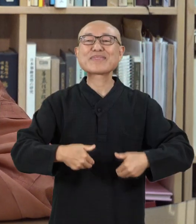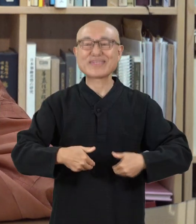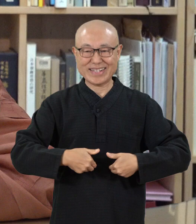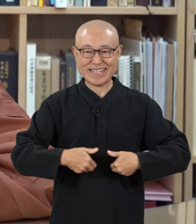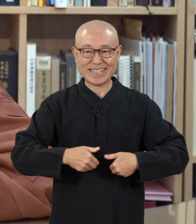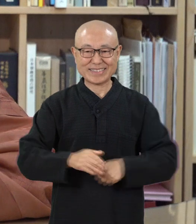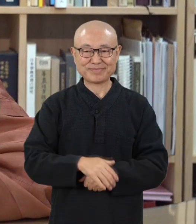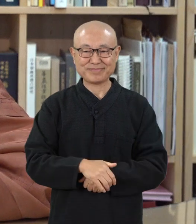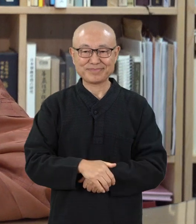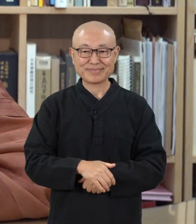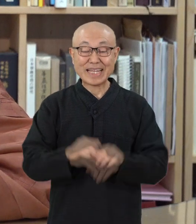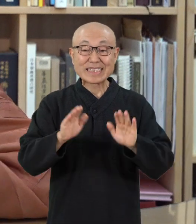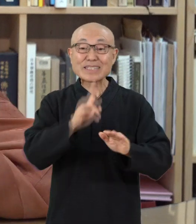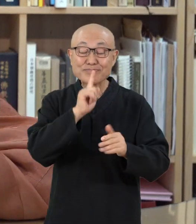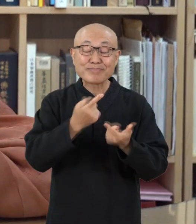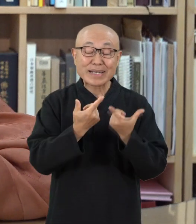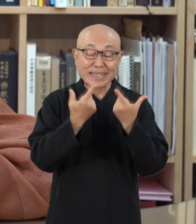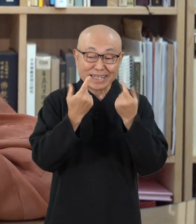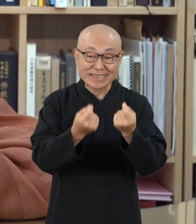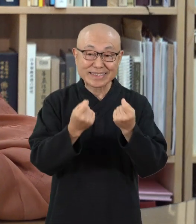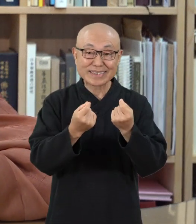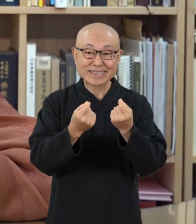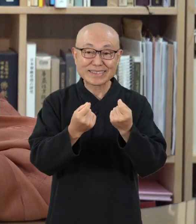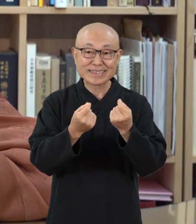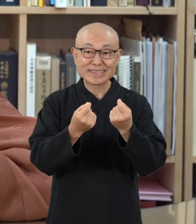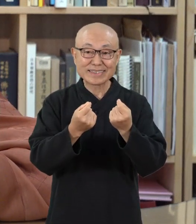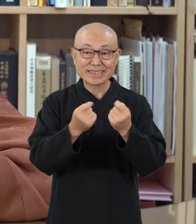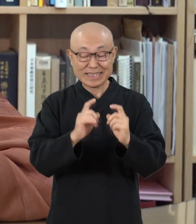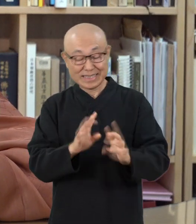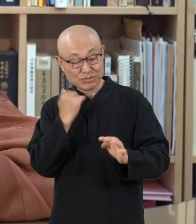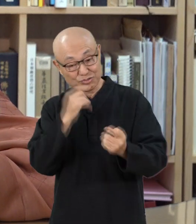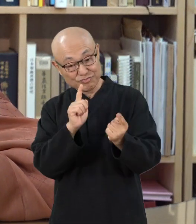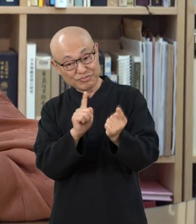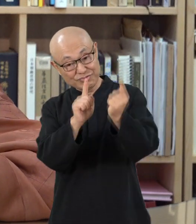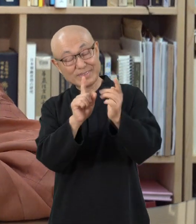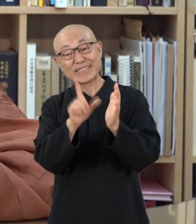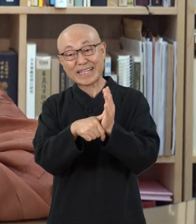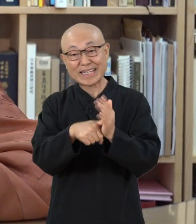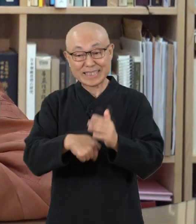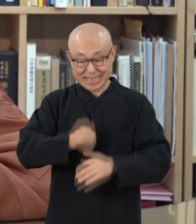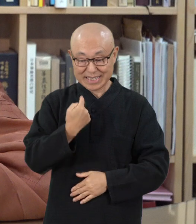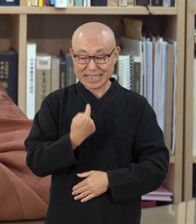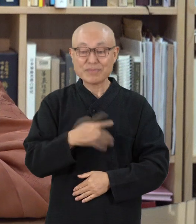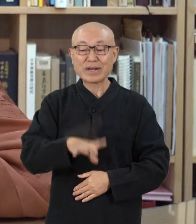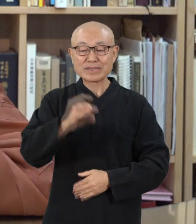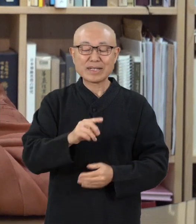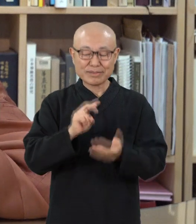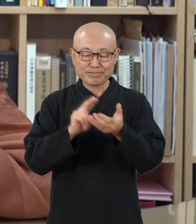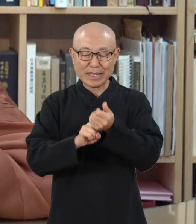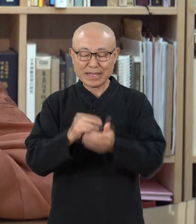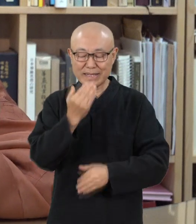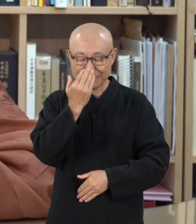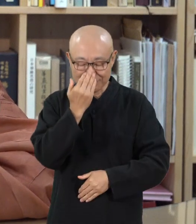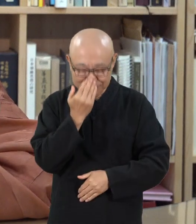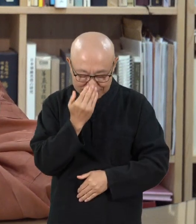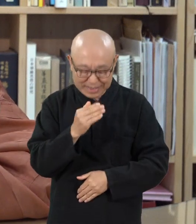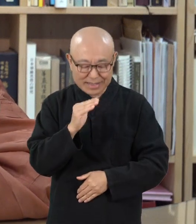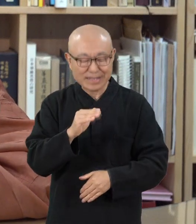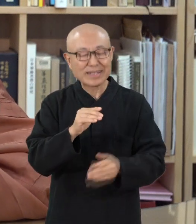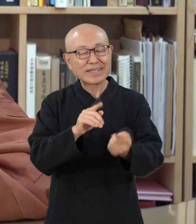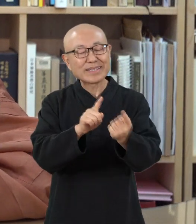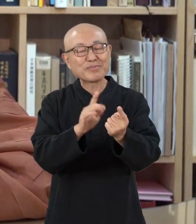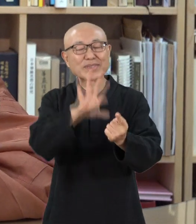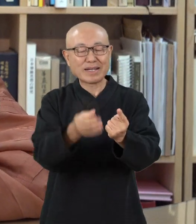그래서 지금 말씀드리는 대로 서로 상대하고 대립하고 있을 때 자기를 낮추는 것, 상대방을 북돋아주는